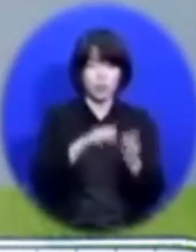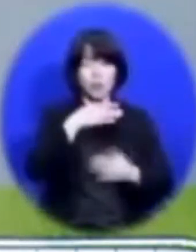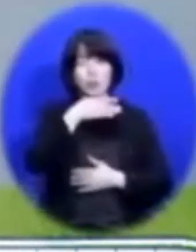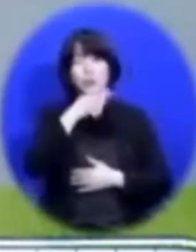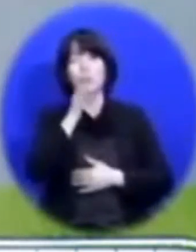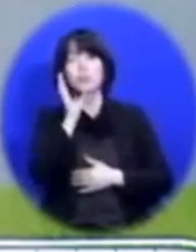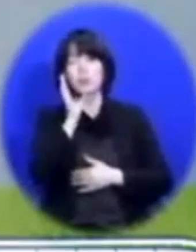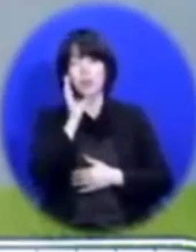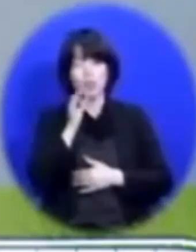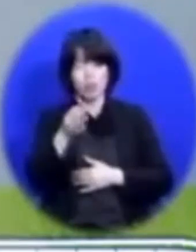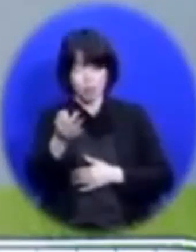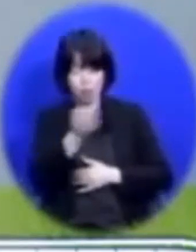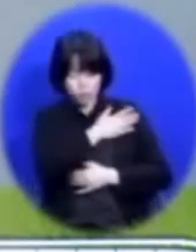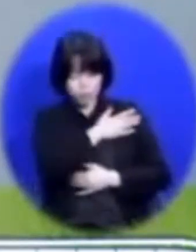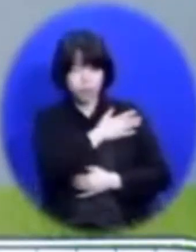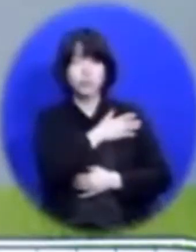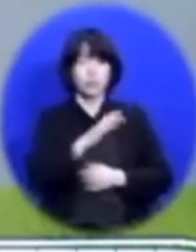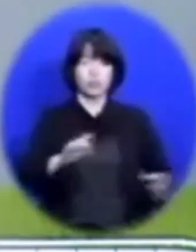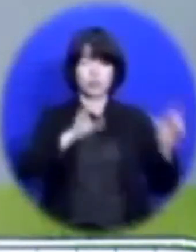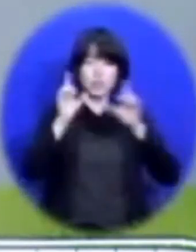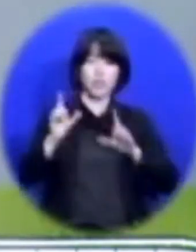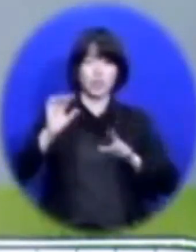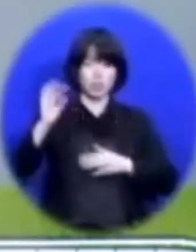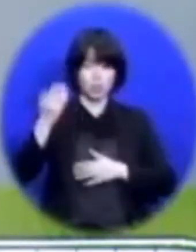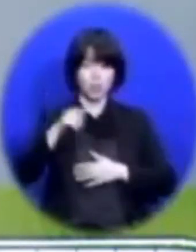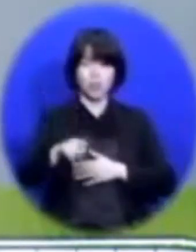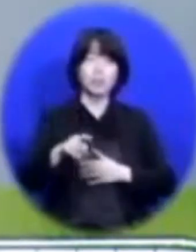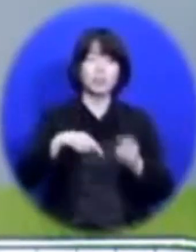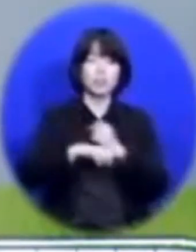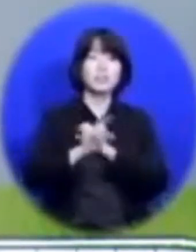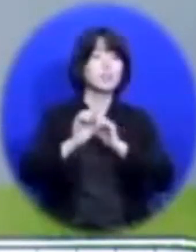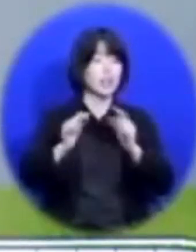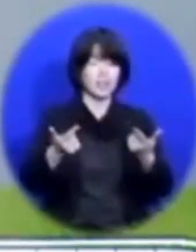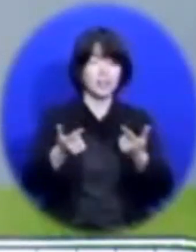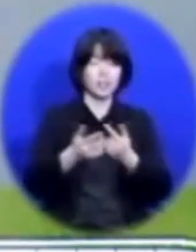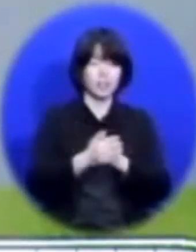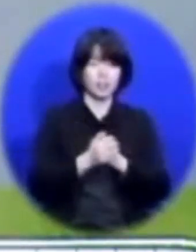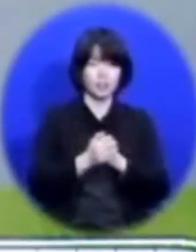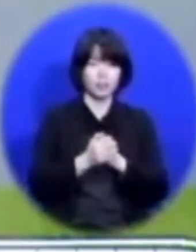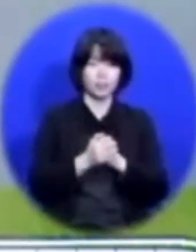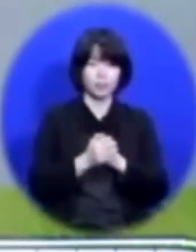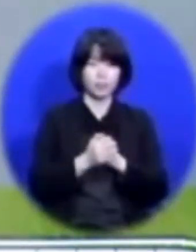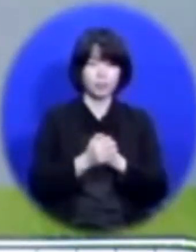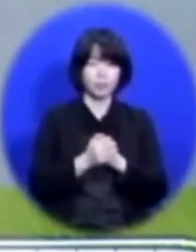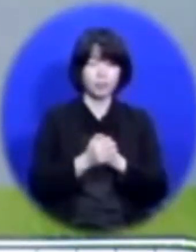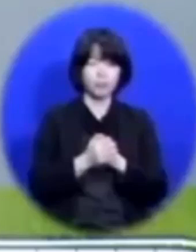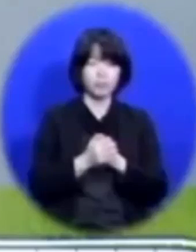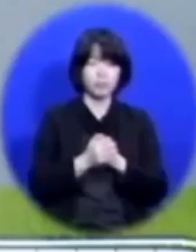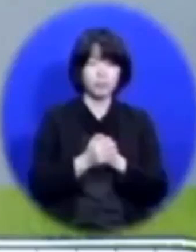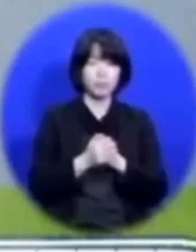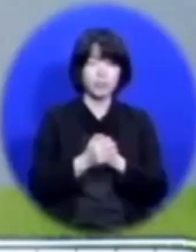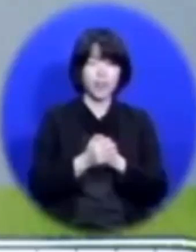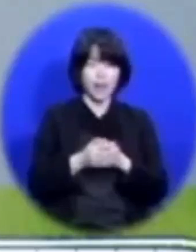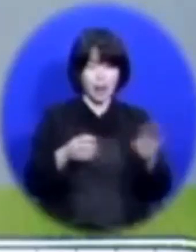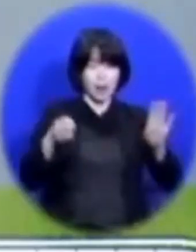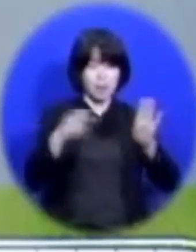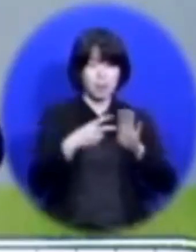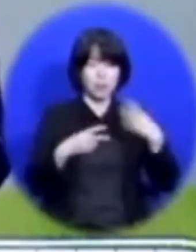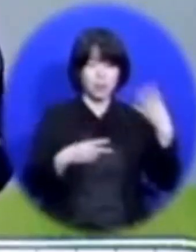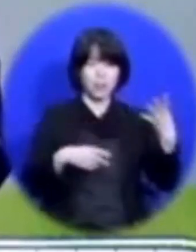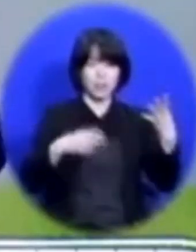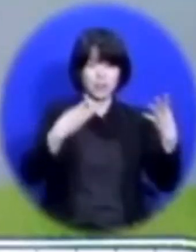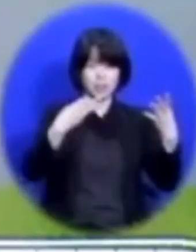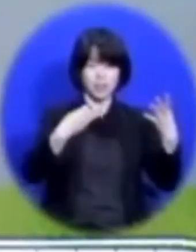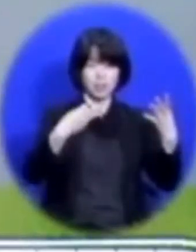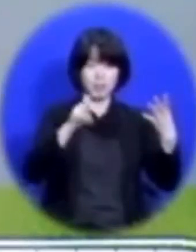에 매우풍족하고편안한 삶을살게된다는뜻은아닙니다. 빌립보서